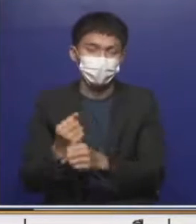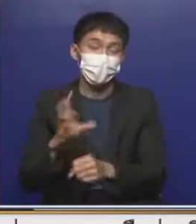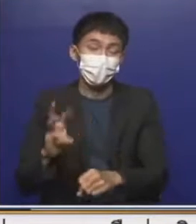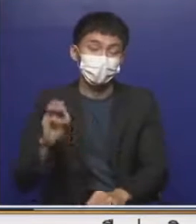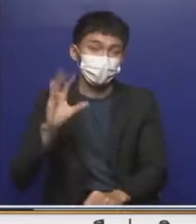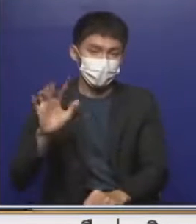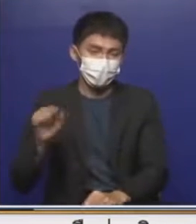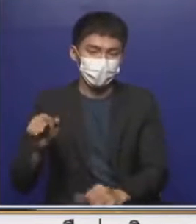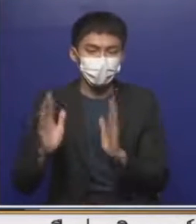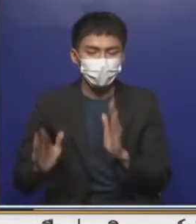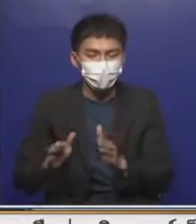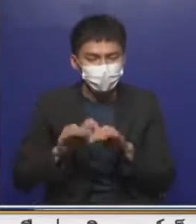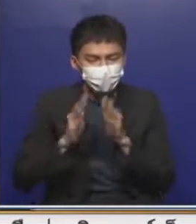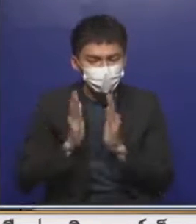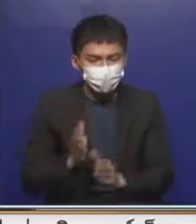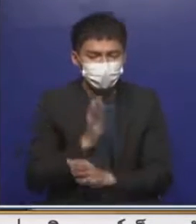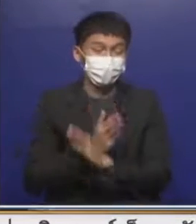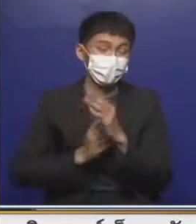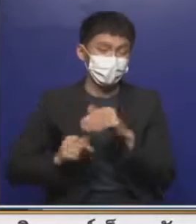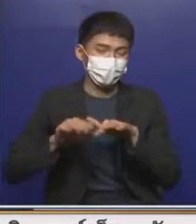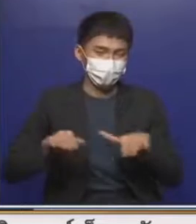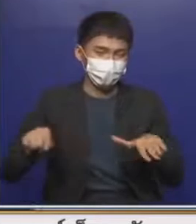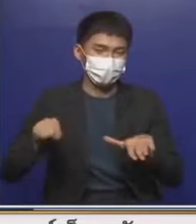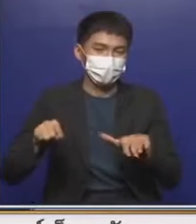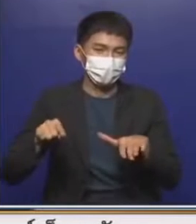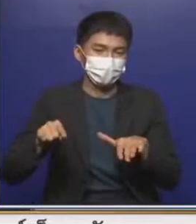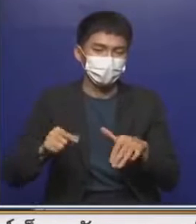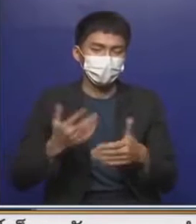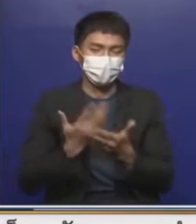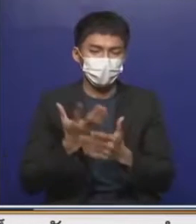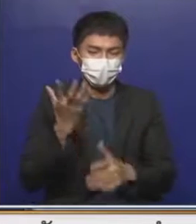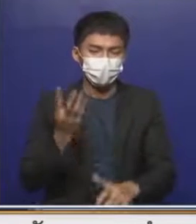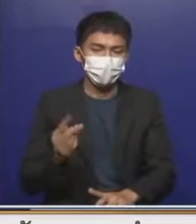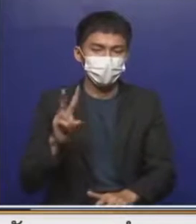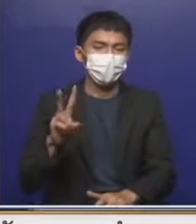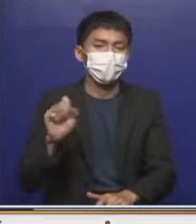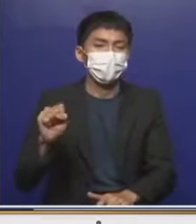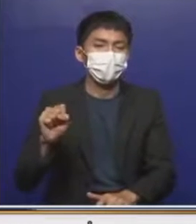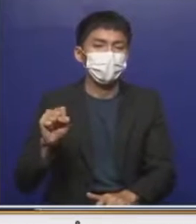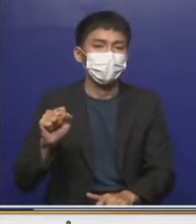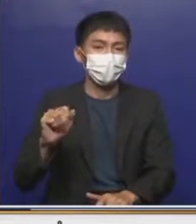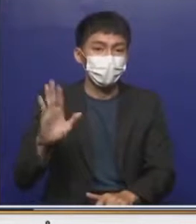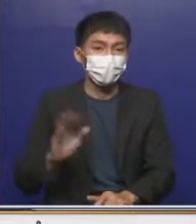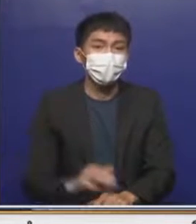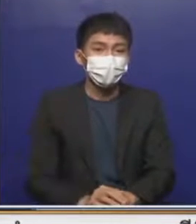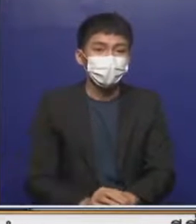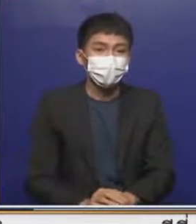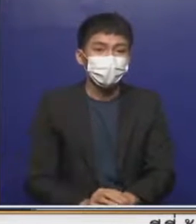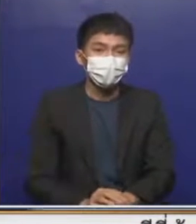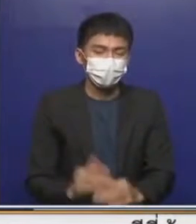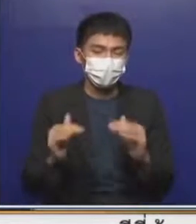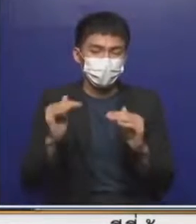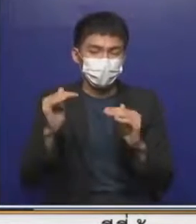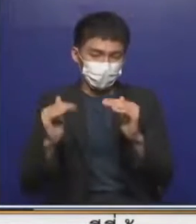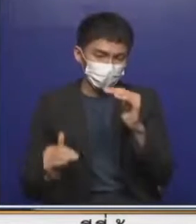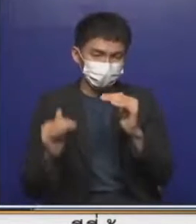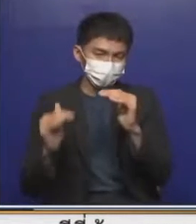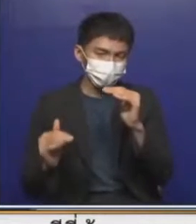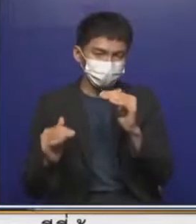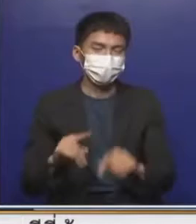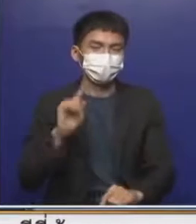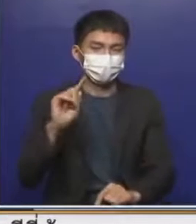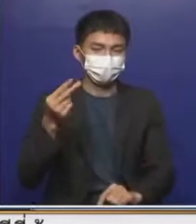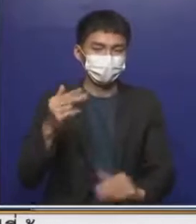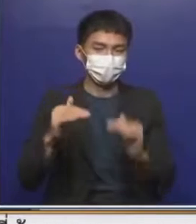ศึษาสำรบเดพิการเฉลี่ยแล้วเหลืออยเพียงควแะ211,208 บาทลดลงไป 15